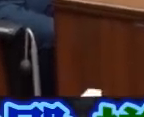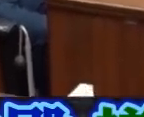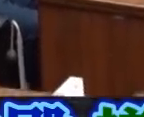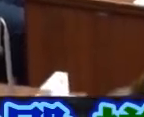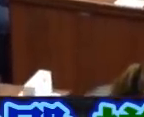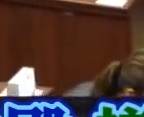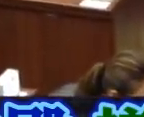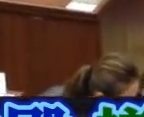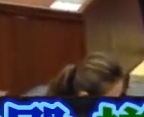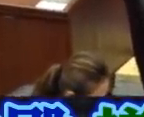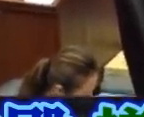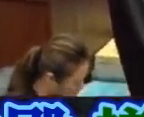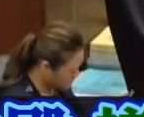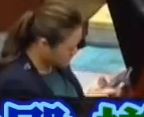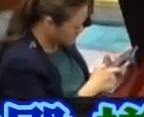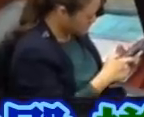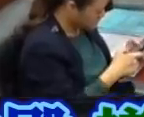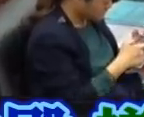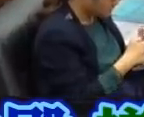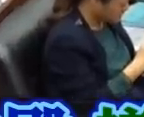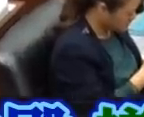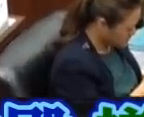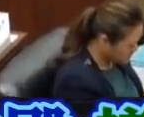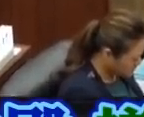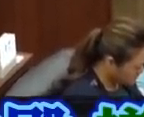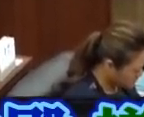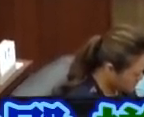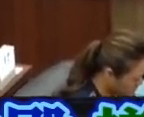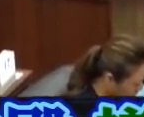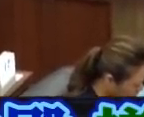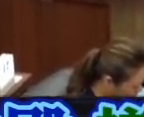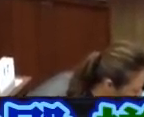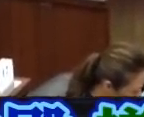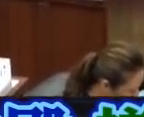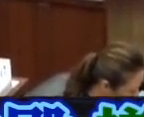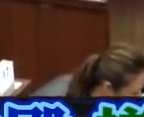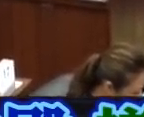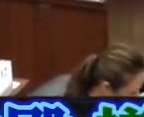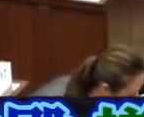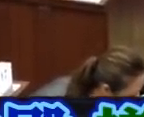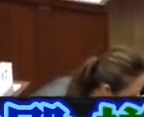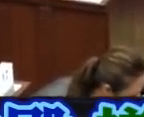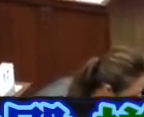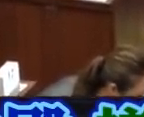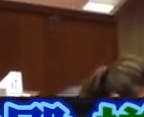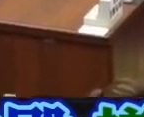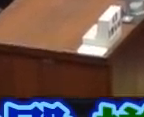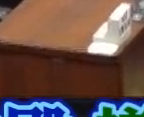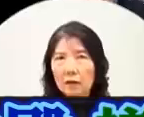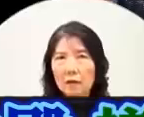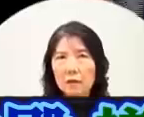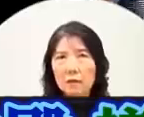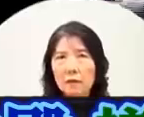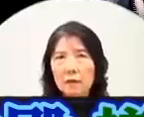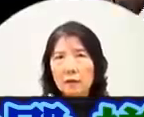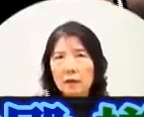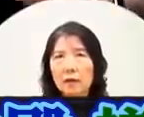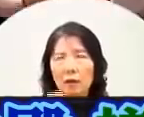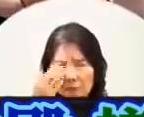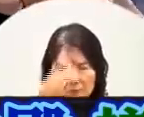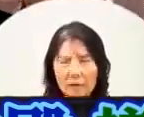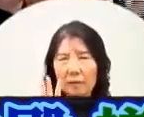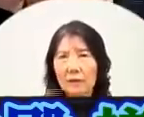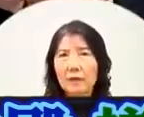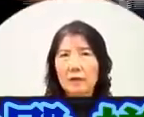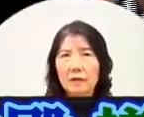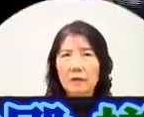八七，277万人口。 所以市长，我还是要重申。 但是你这个模式 不是，市长，我还是要重申。 我再说一遍， 我没有要刁难你的意